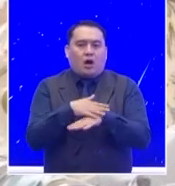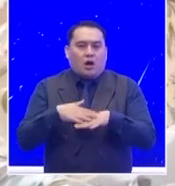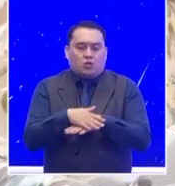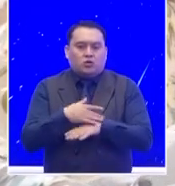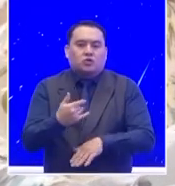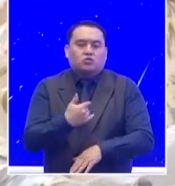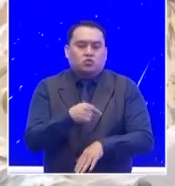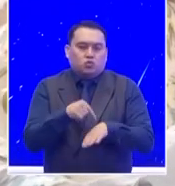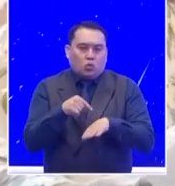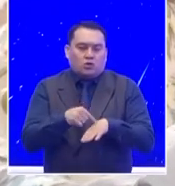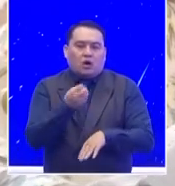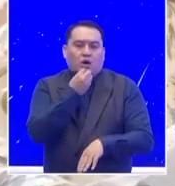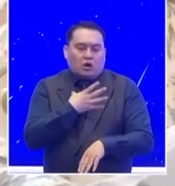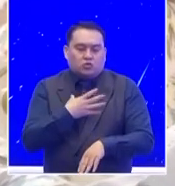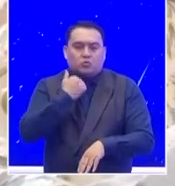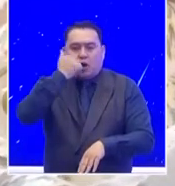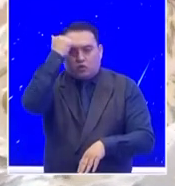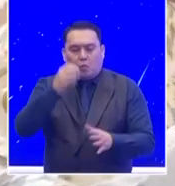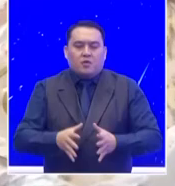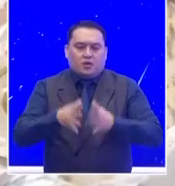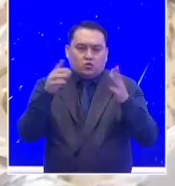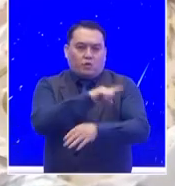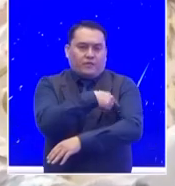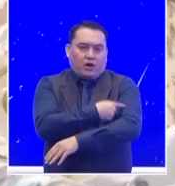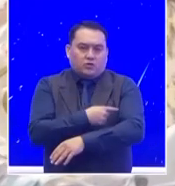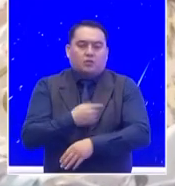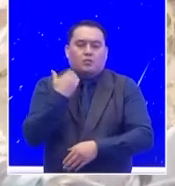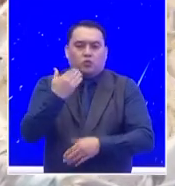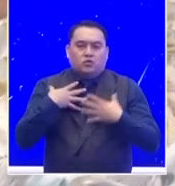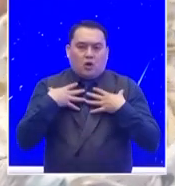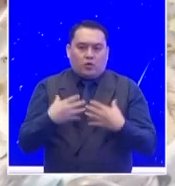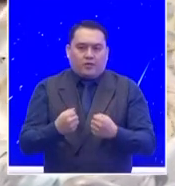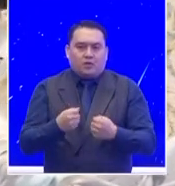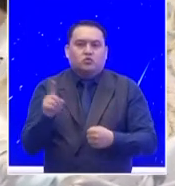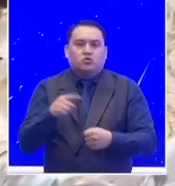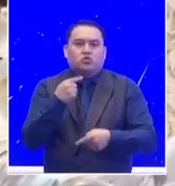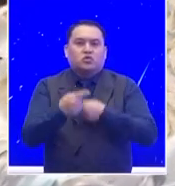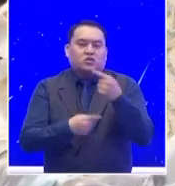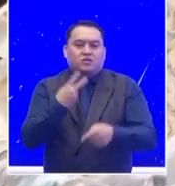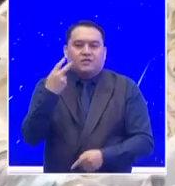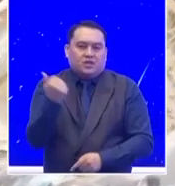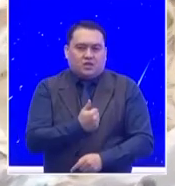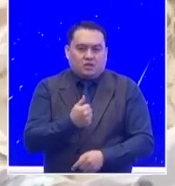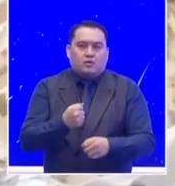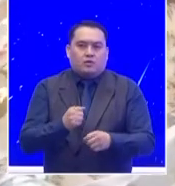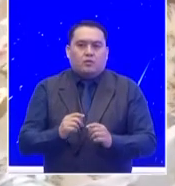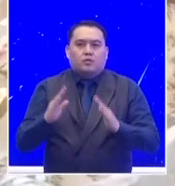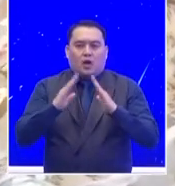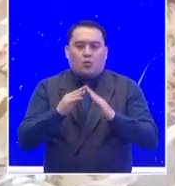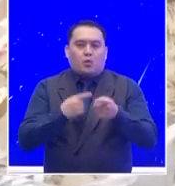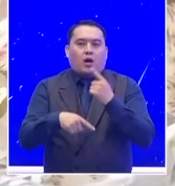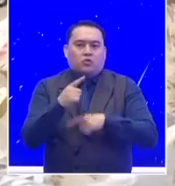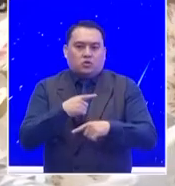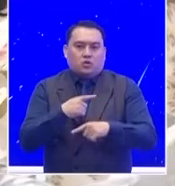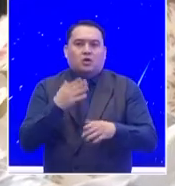Я чувствую себя очень хорошо. Спасибо большое врачам. Дай им Бог здоровья. Сказали, что уже через 2 недели смогу попасть домой. Мы с